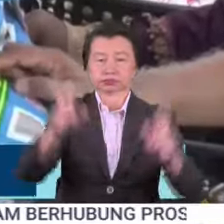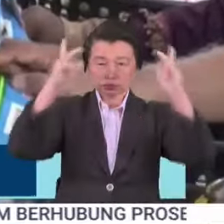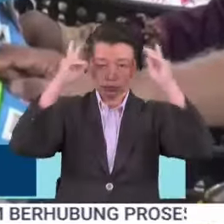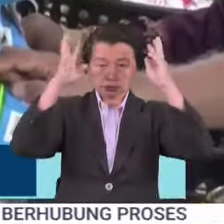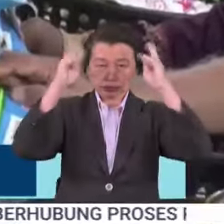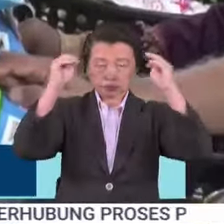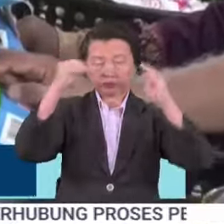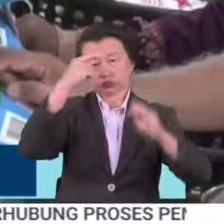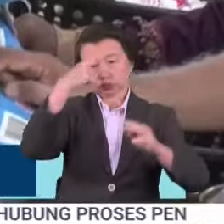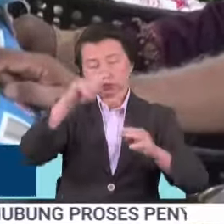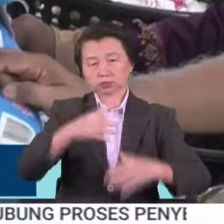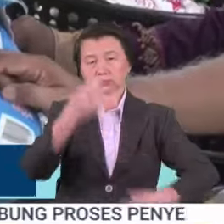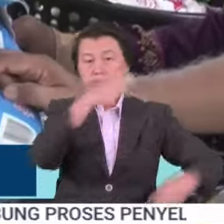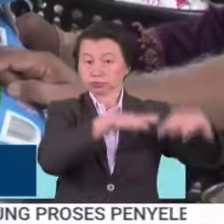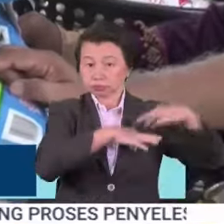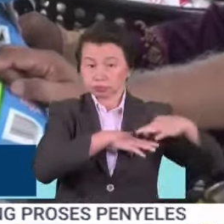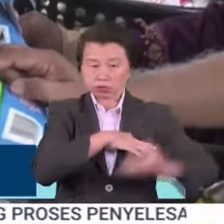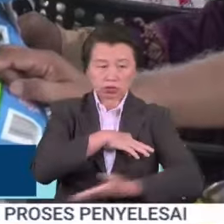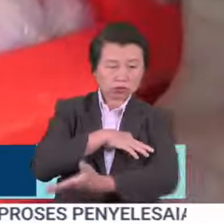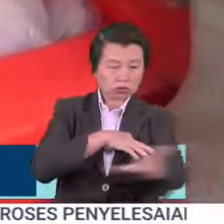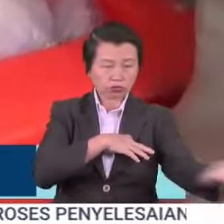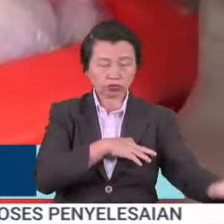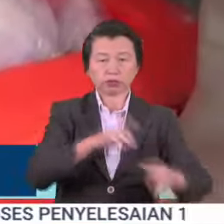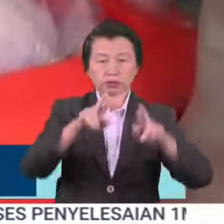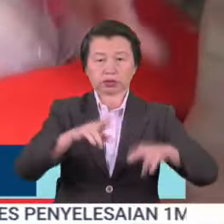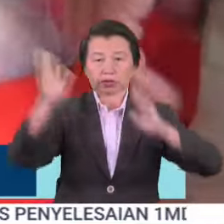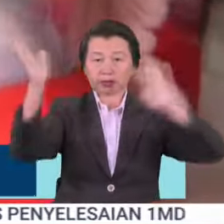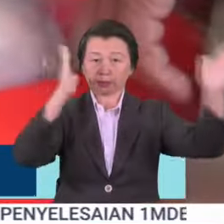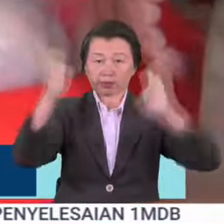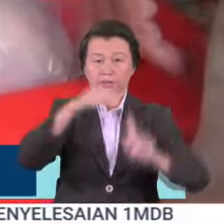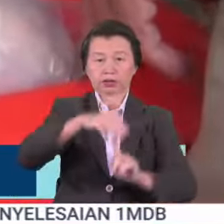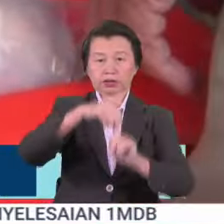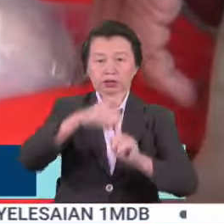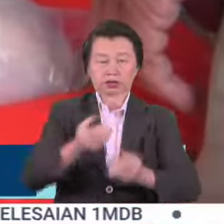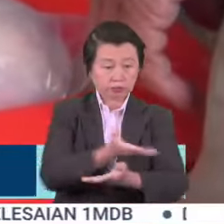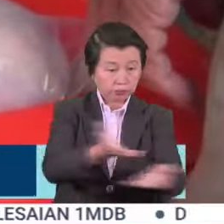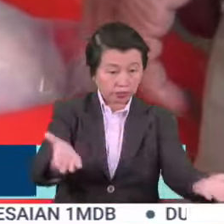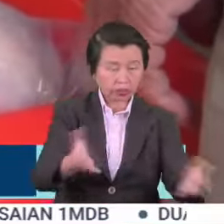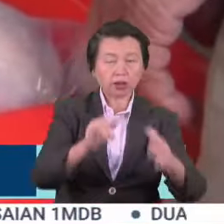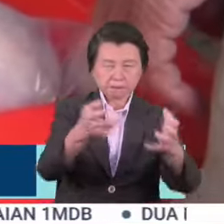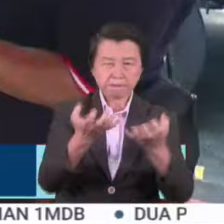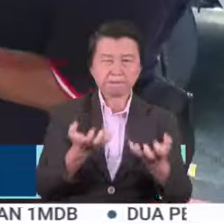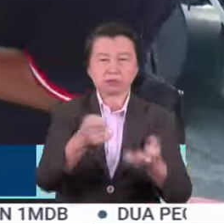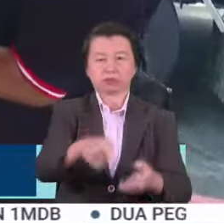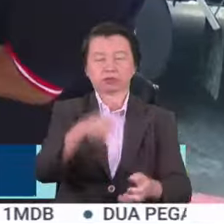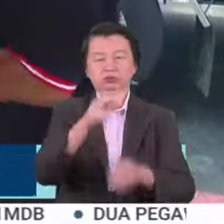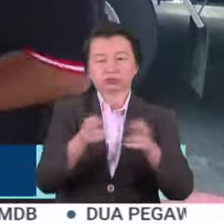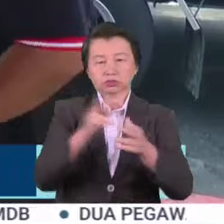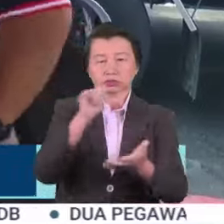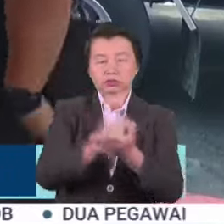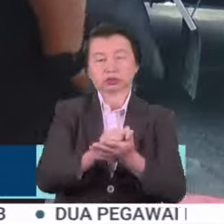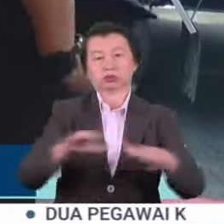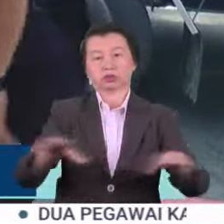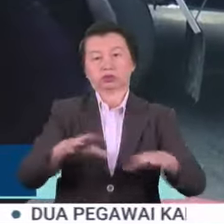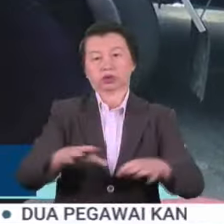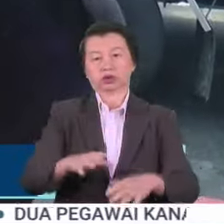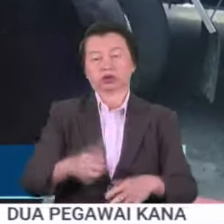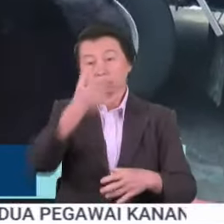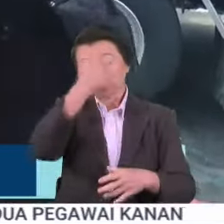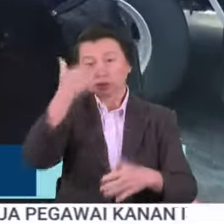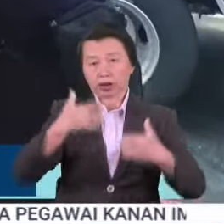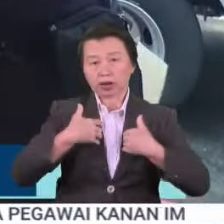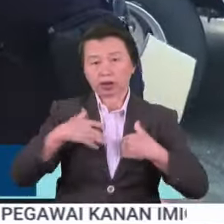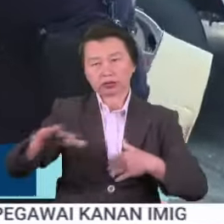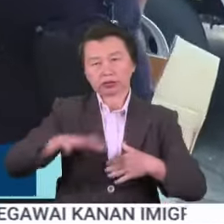Menteri, ia bagi memanfaatkan seluruh rakyat Malaysia, terutamanya mereka yang memerlukan. Usaha itu dilaksanakan ekoran